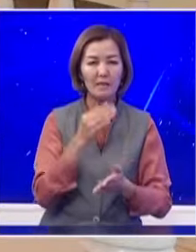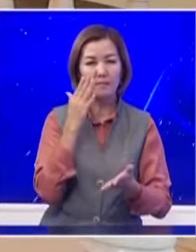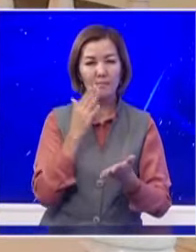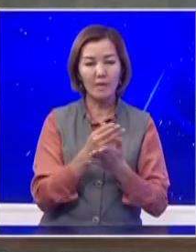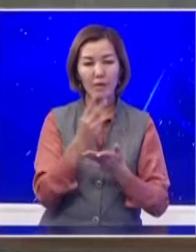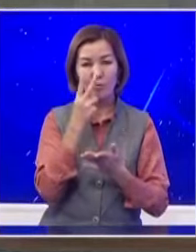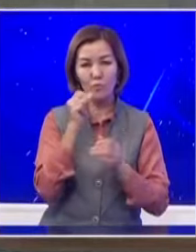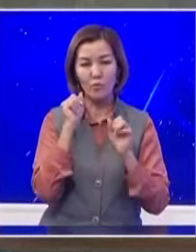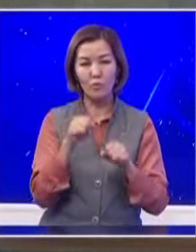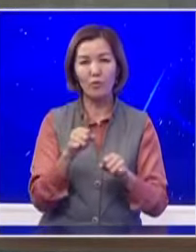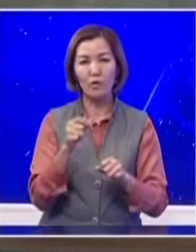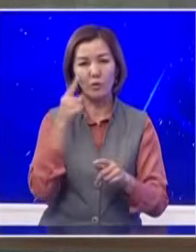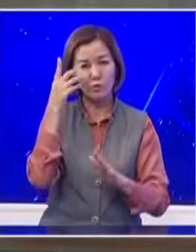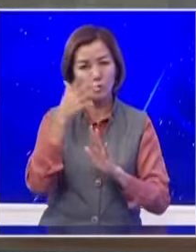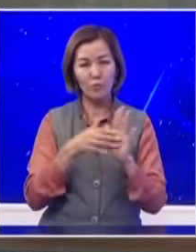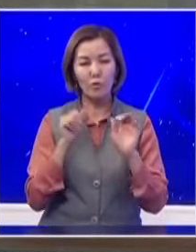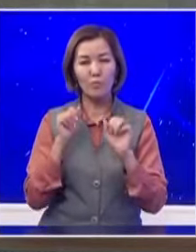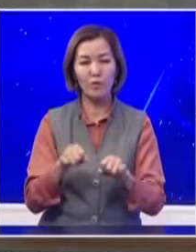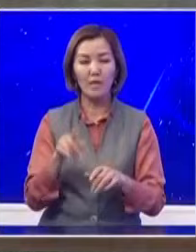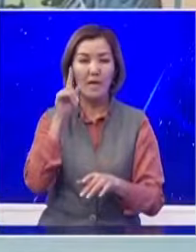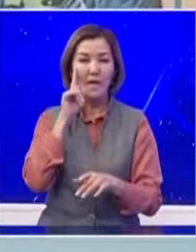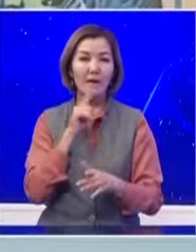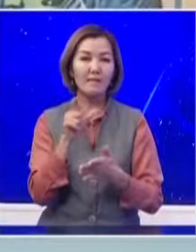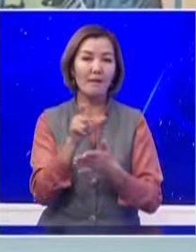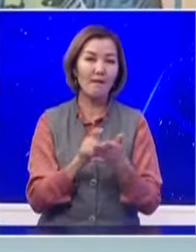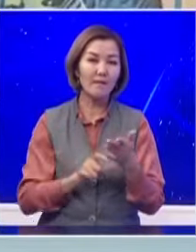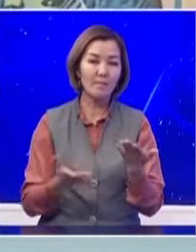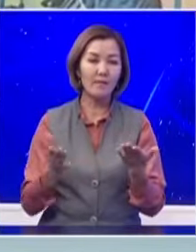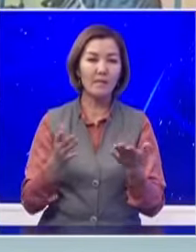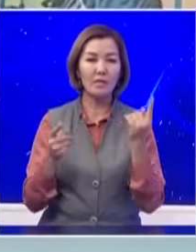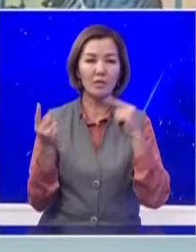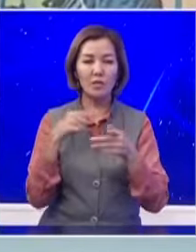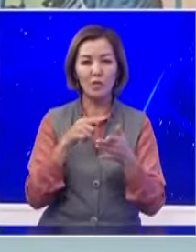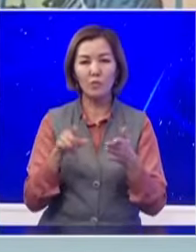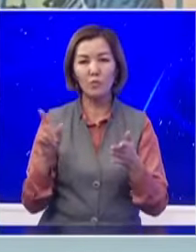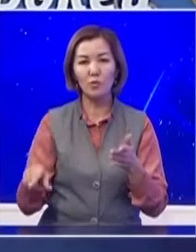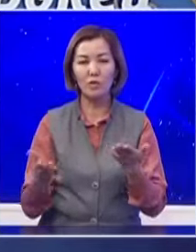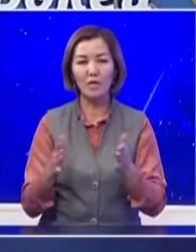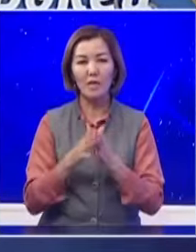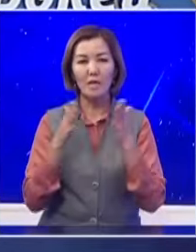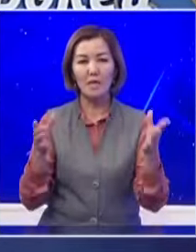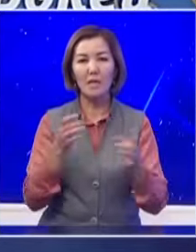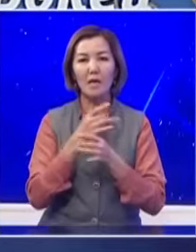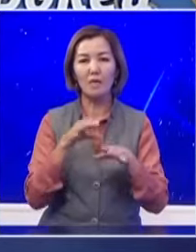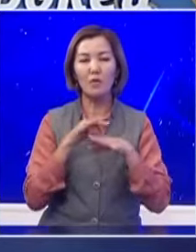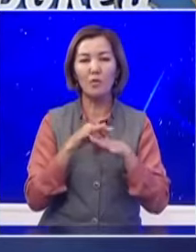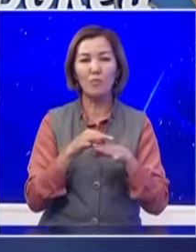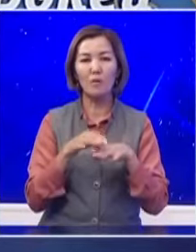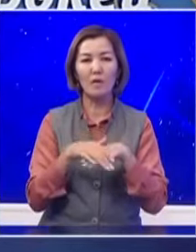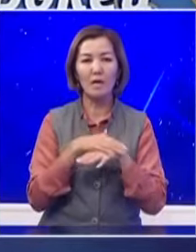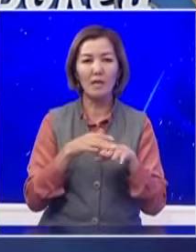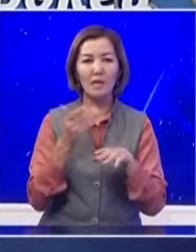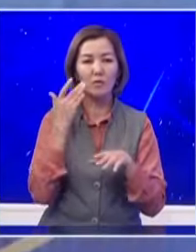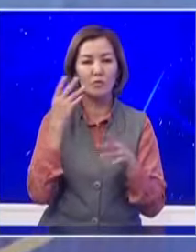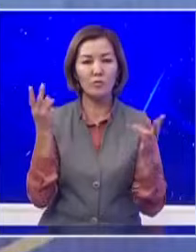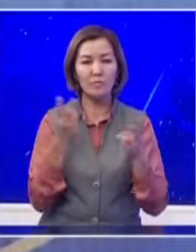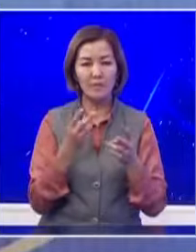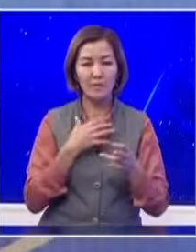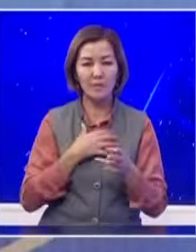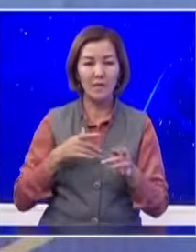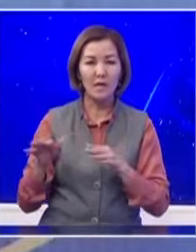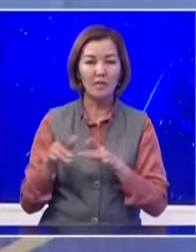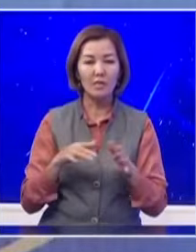байқадық. Қазақ әдебиетіне серпіліс әкелген қаламгердің еңбегін елеп, кең көлемде атап өту ұлт рухани ата үшін маңызды. Мұндай